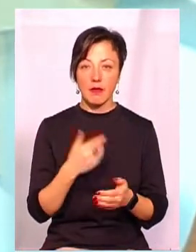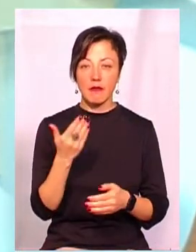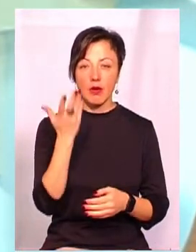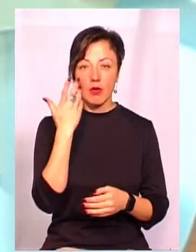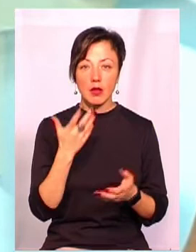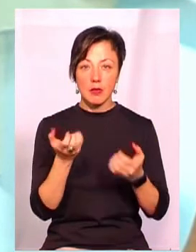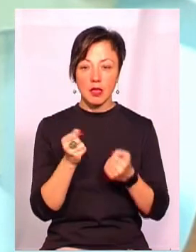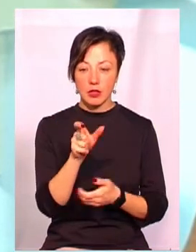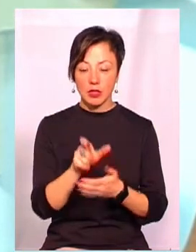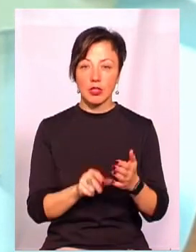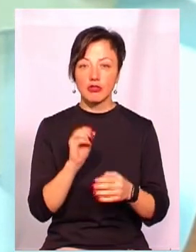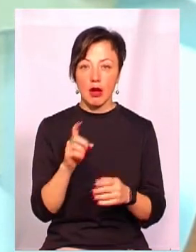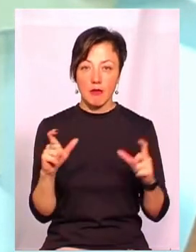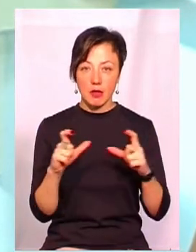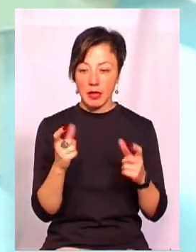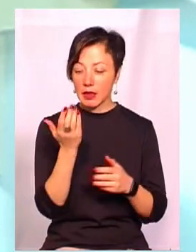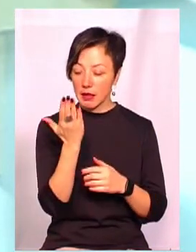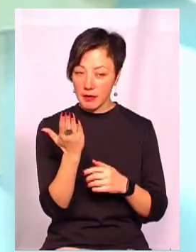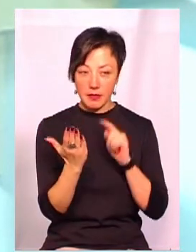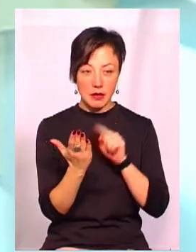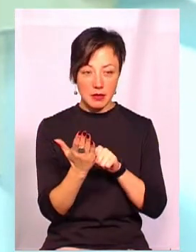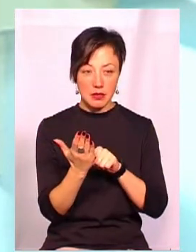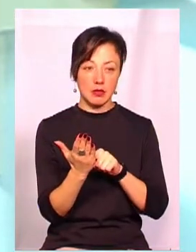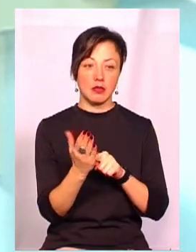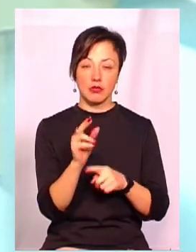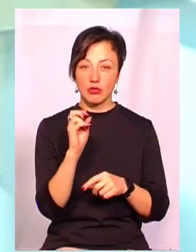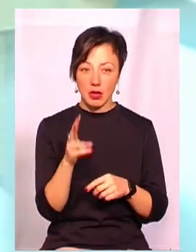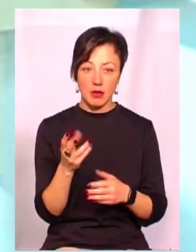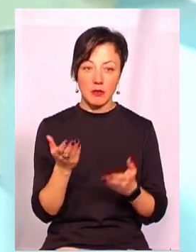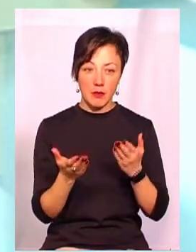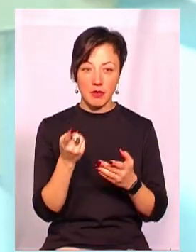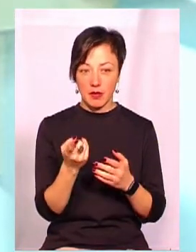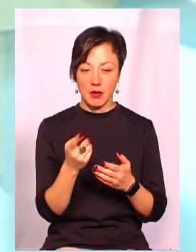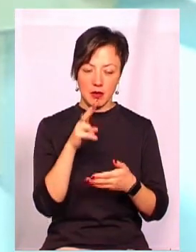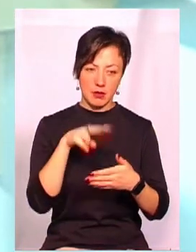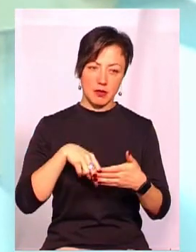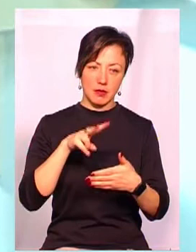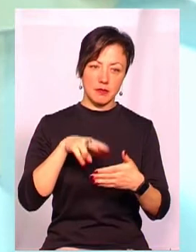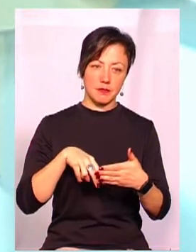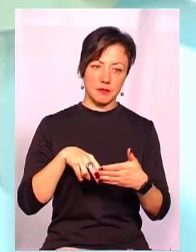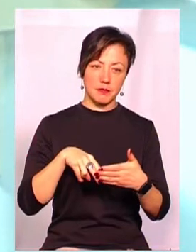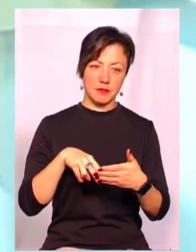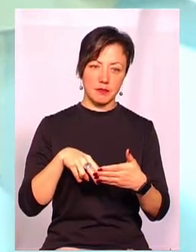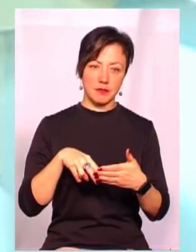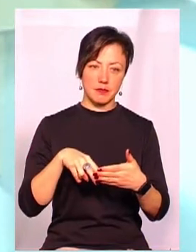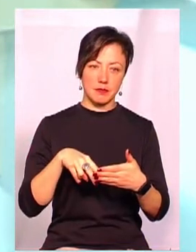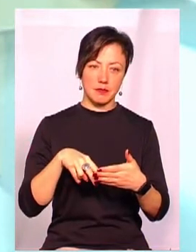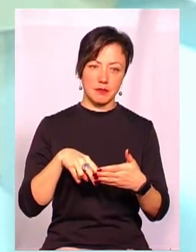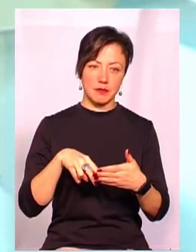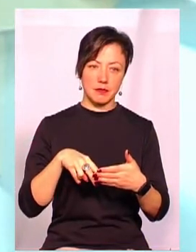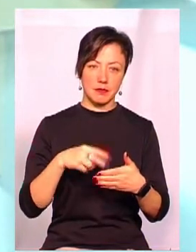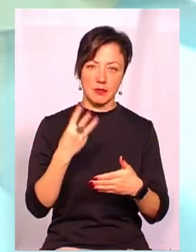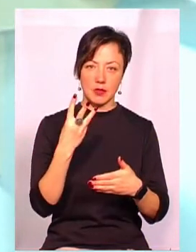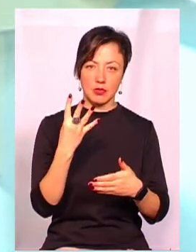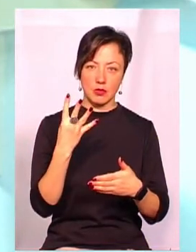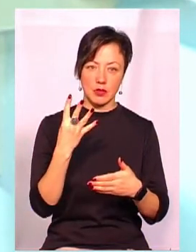коли берете чек у магазині і дивитеся на цей чек, ну, мабуть, ви розглядаєте його там, скажімо, хвилини